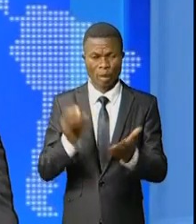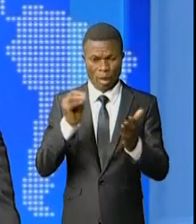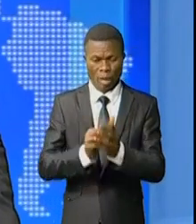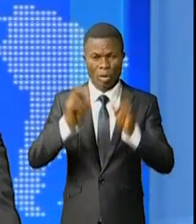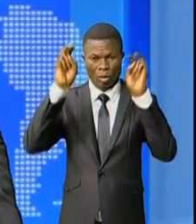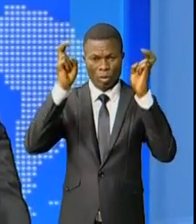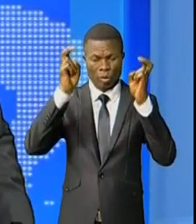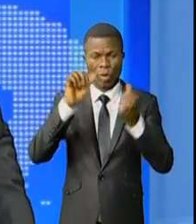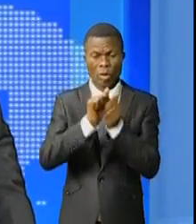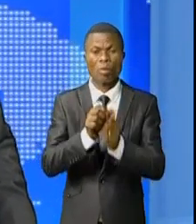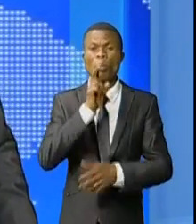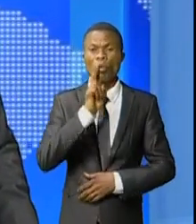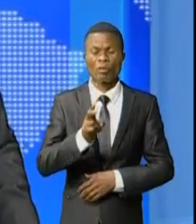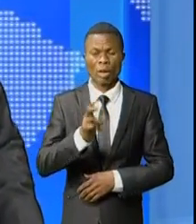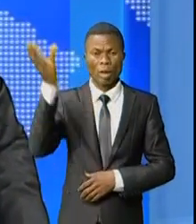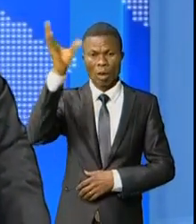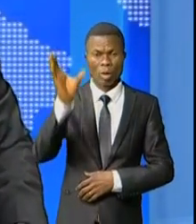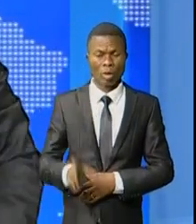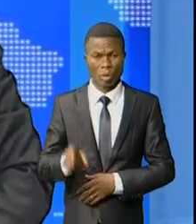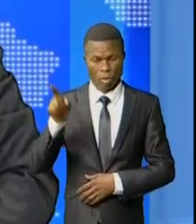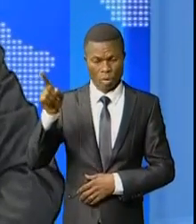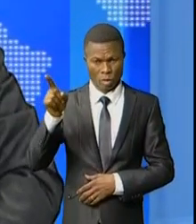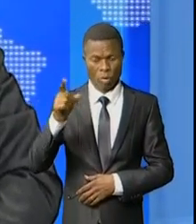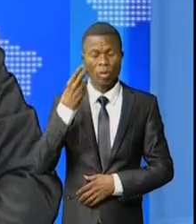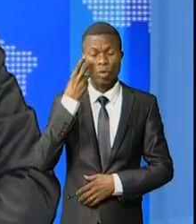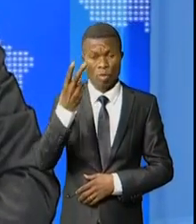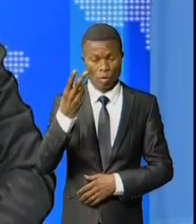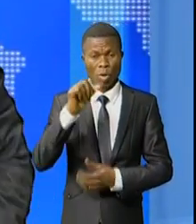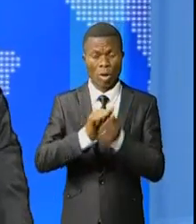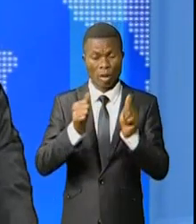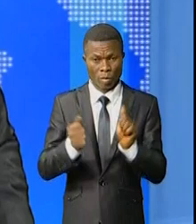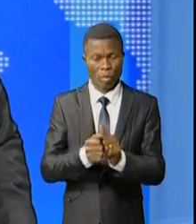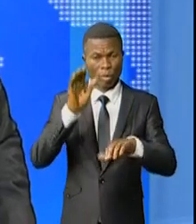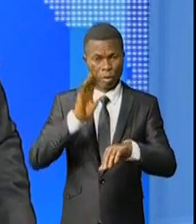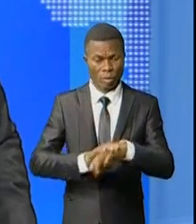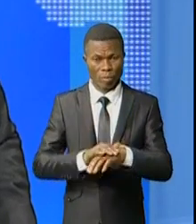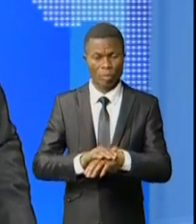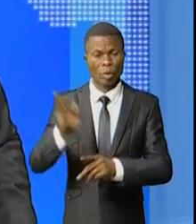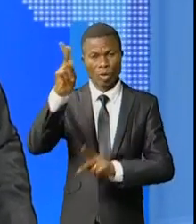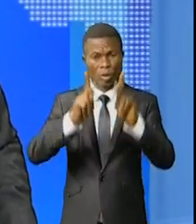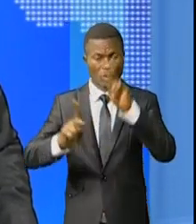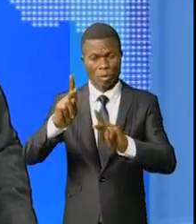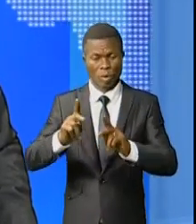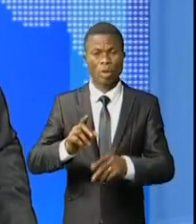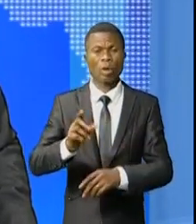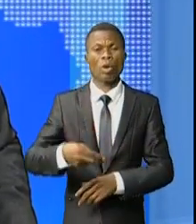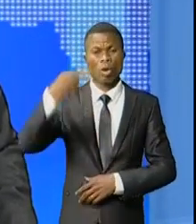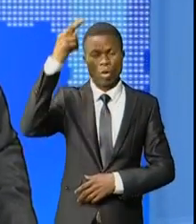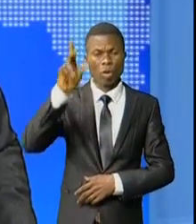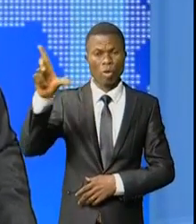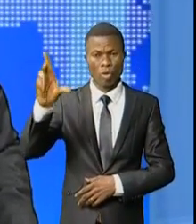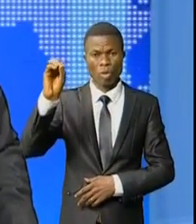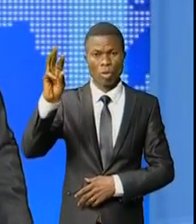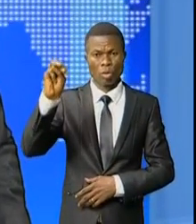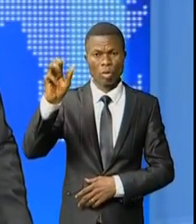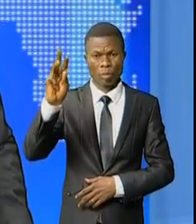journaux, réalité du Congo profond. Vous suivrez les difficultés qu'éprouve la population du Holomaï pour la